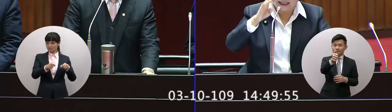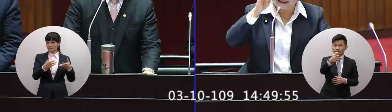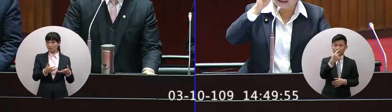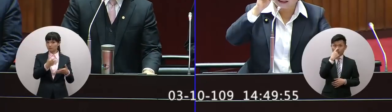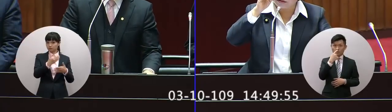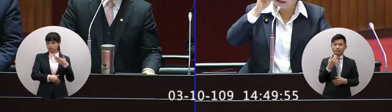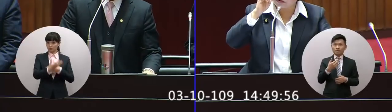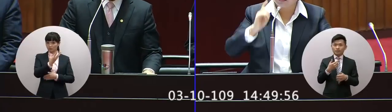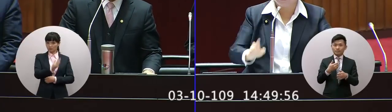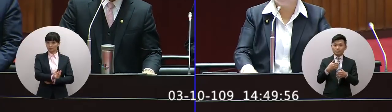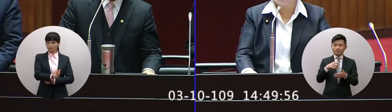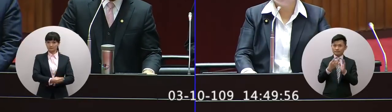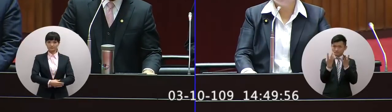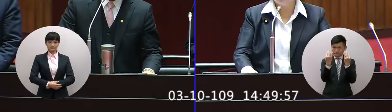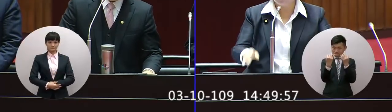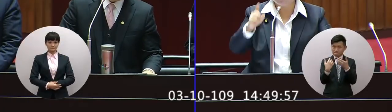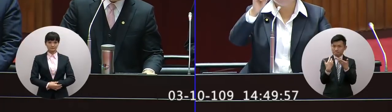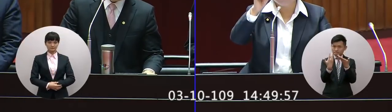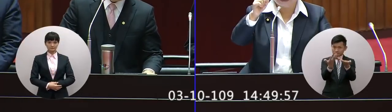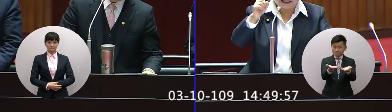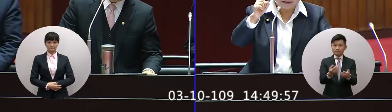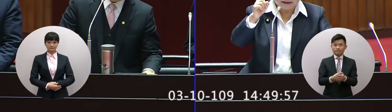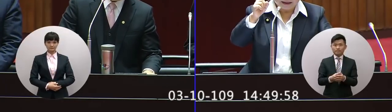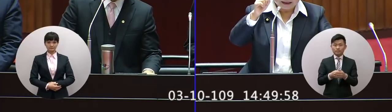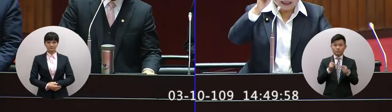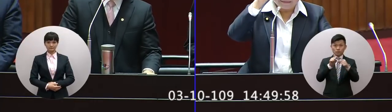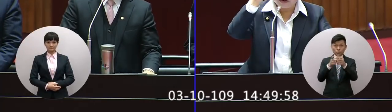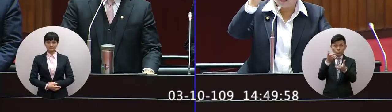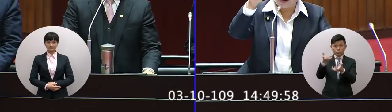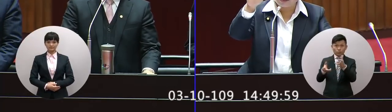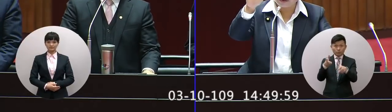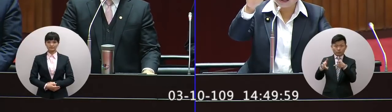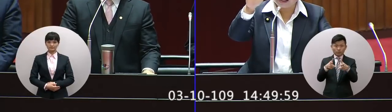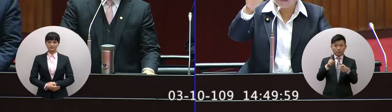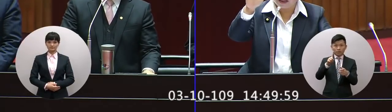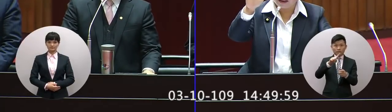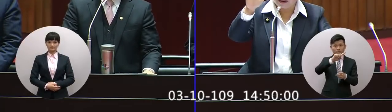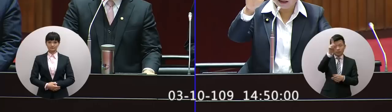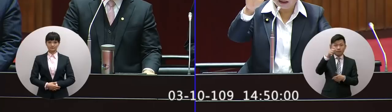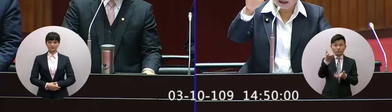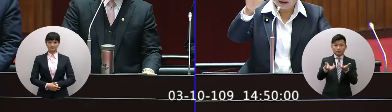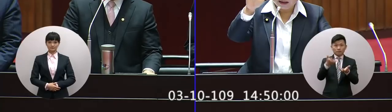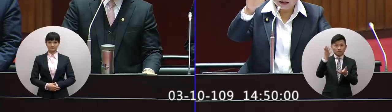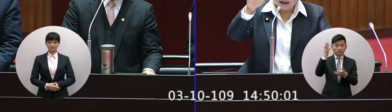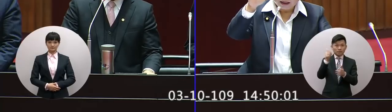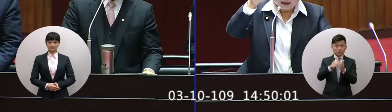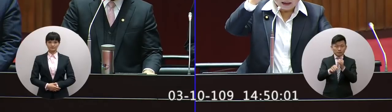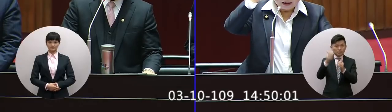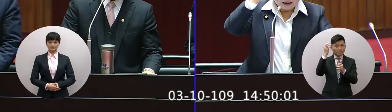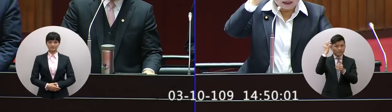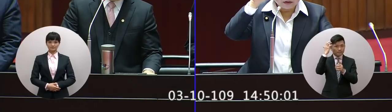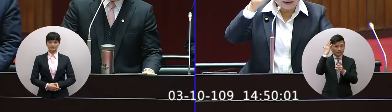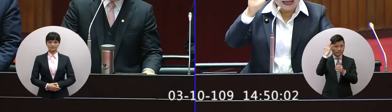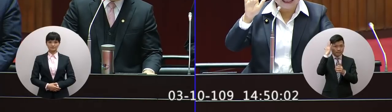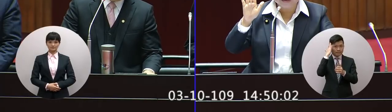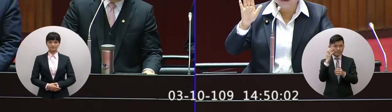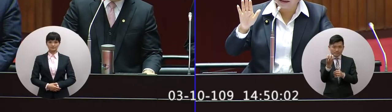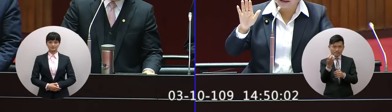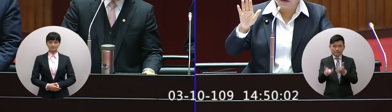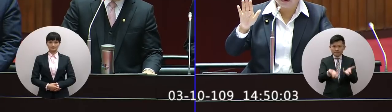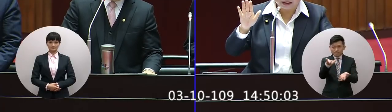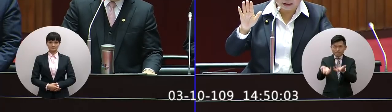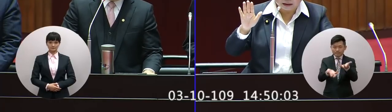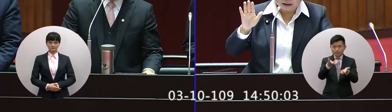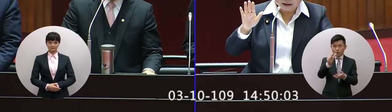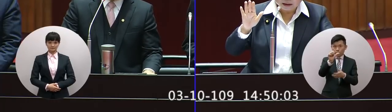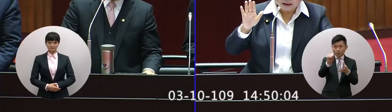席再给你提出一个数字，中火一天燃煤50000吨的生煤，根据台电自